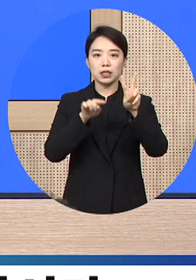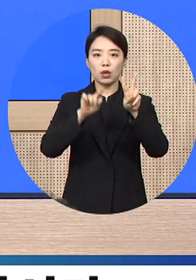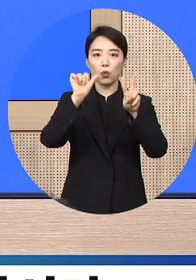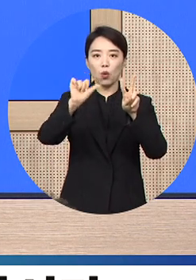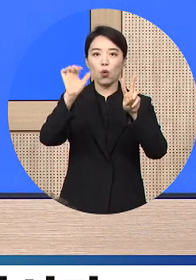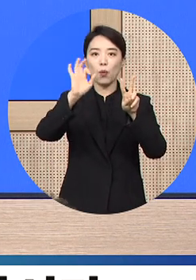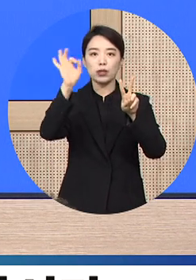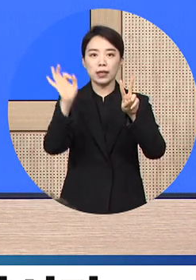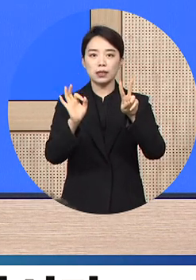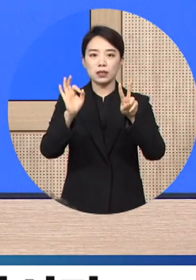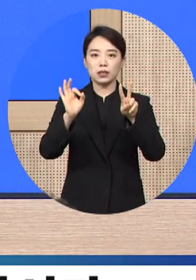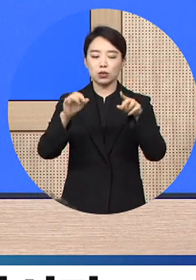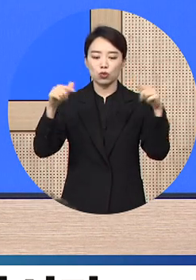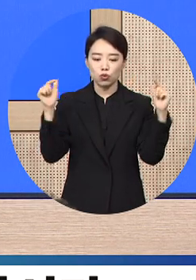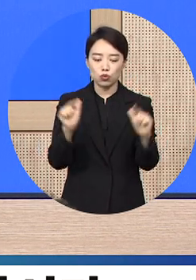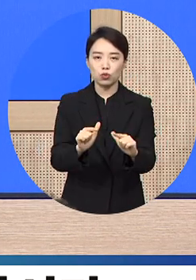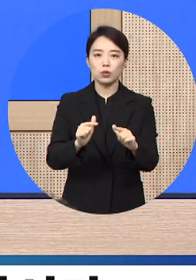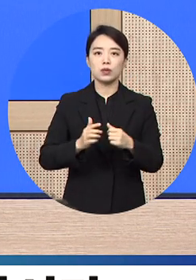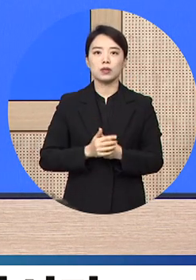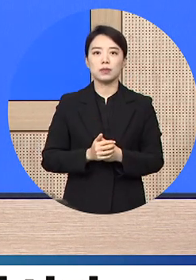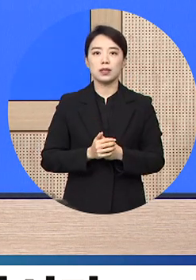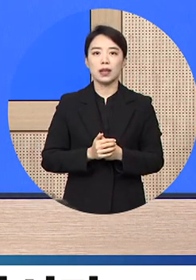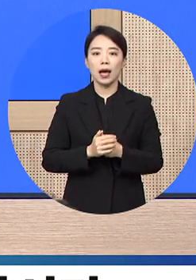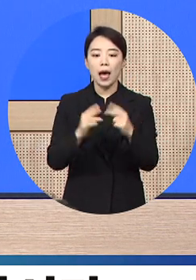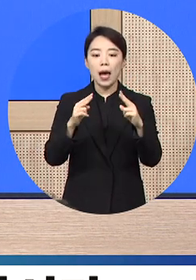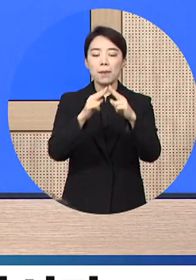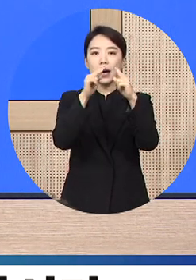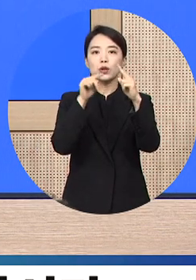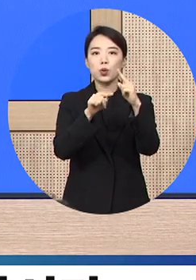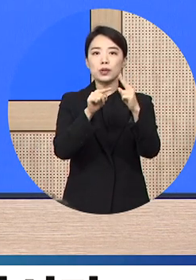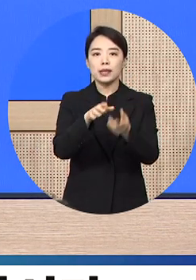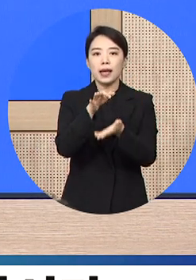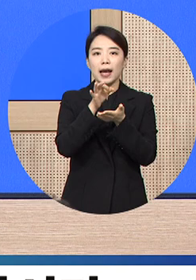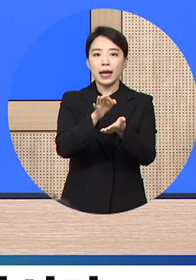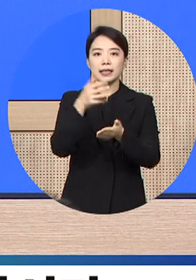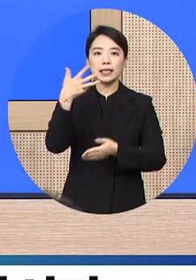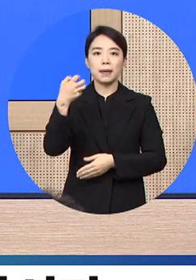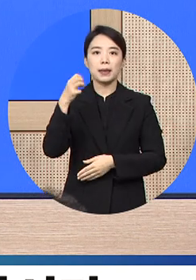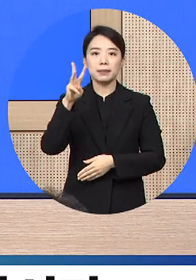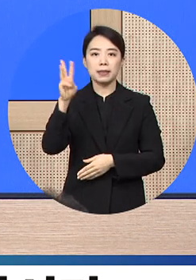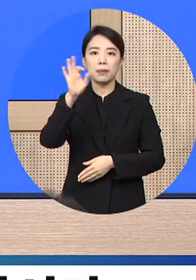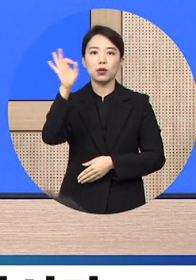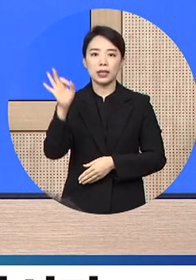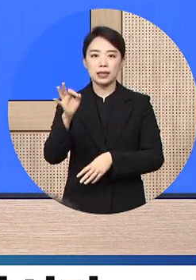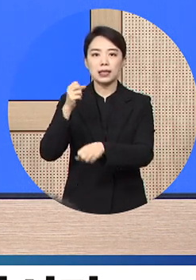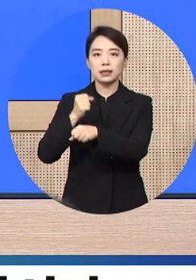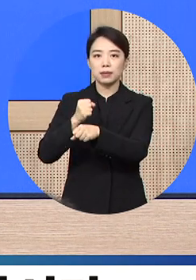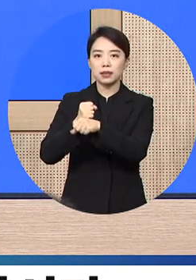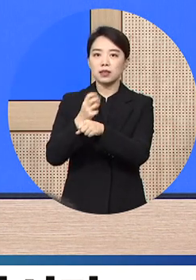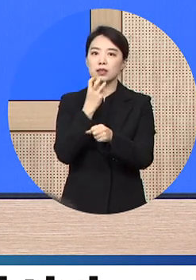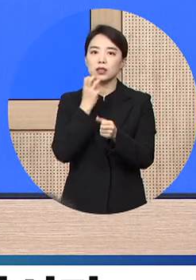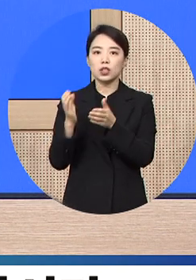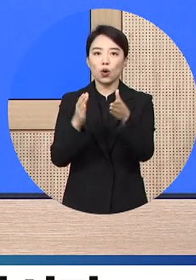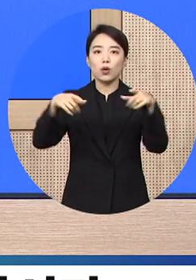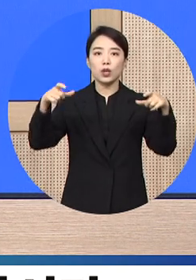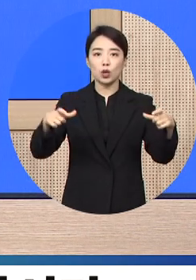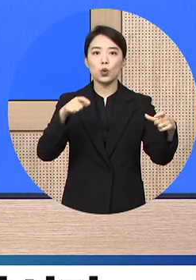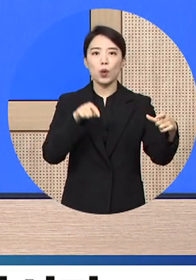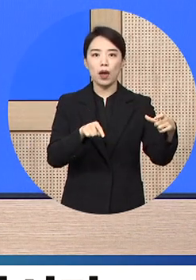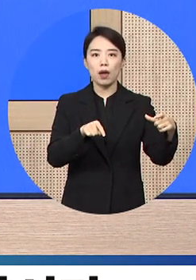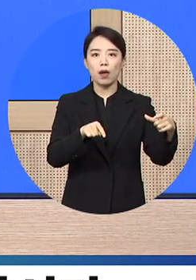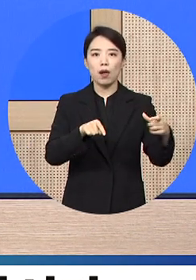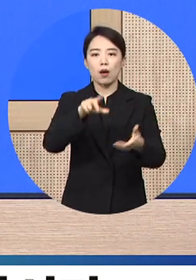42.5% 급감했습니다. 반도체 부가가치의 83%를 생산하는 경기도에